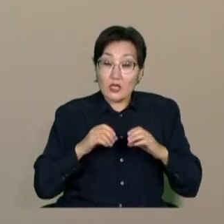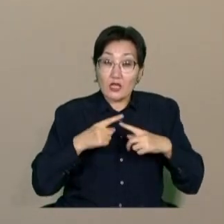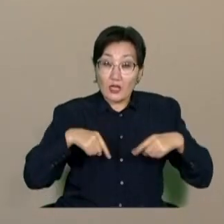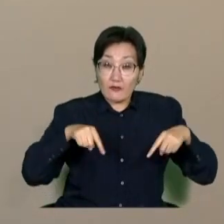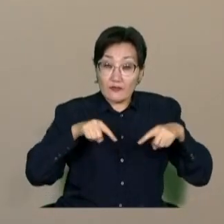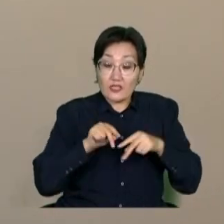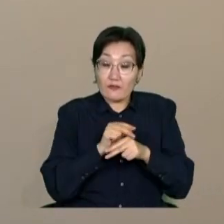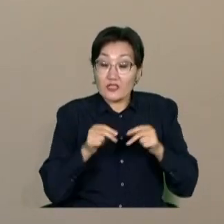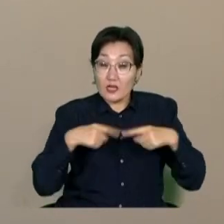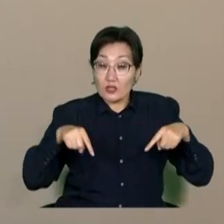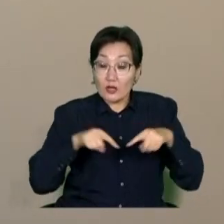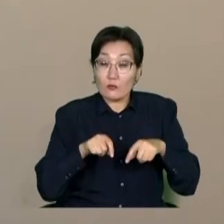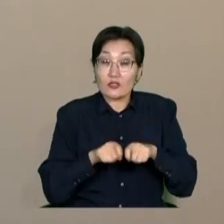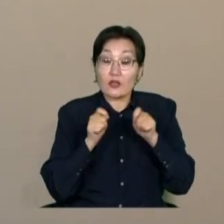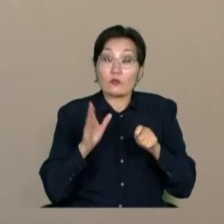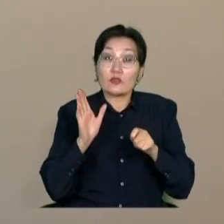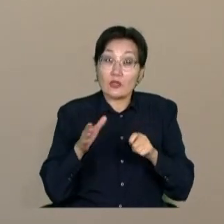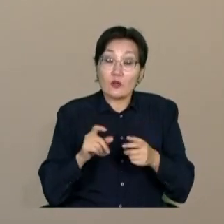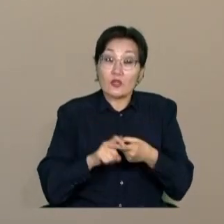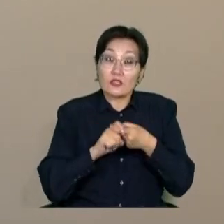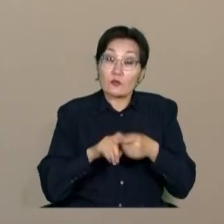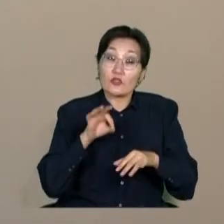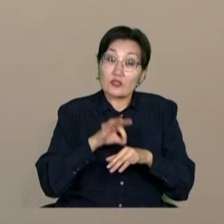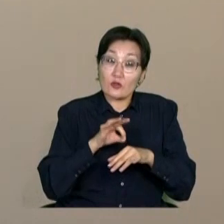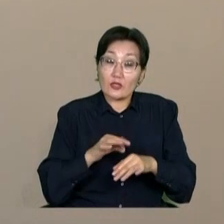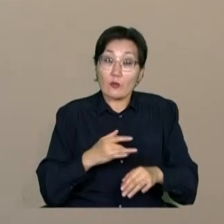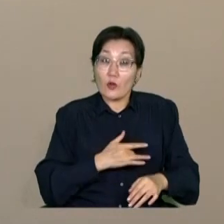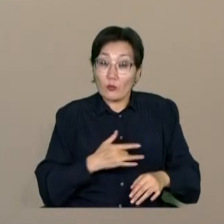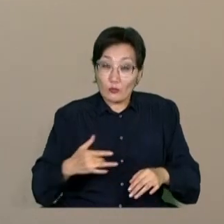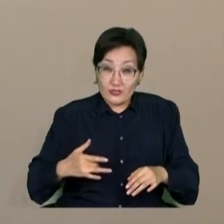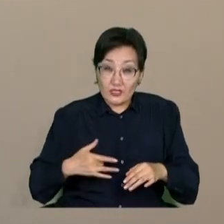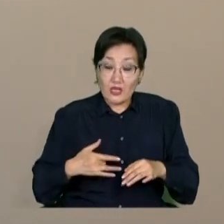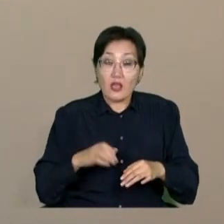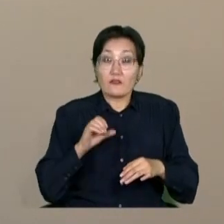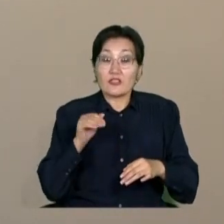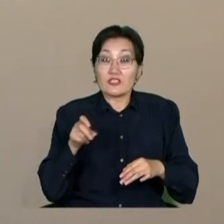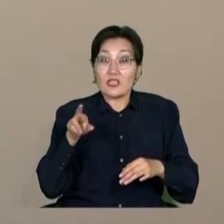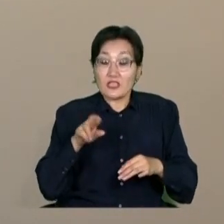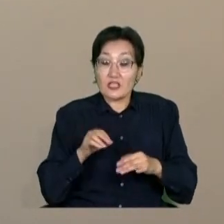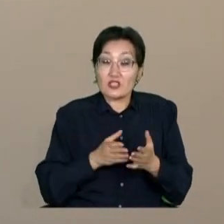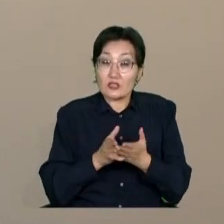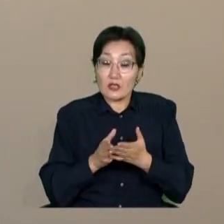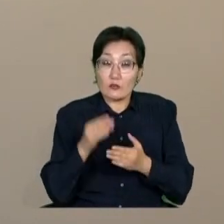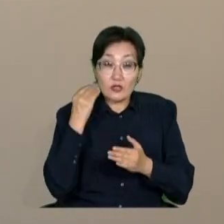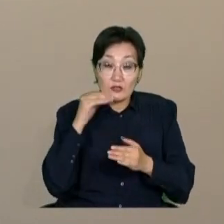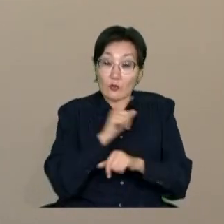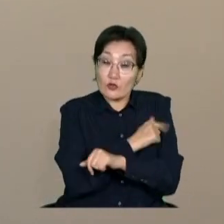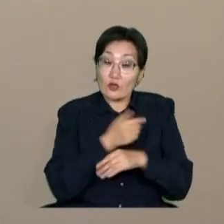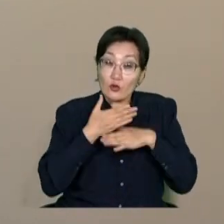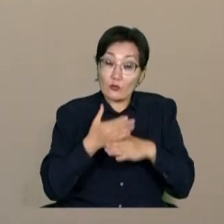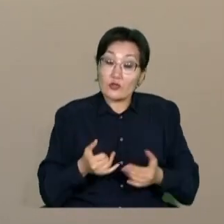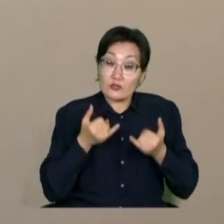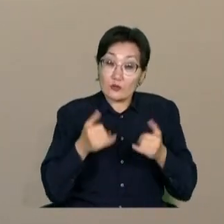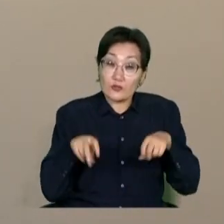кафедралары орналасатын болады. Жаңа мекемеде жұқпалы аурулар, пульмонология және фтизиатрия саласында сапалы медициналық көмек